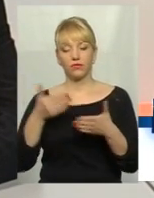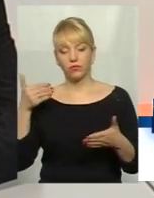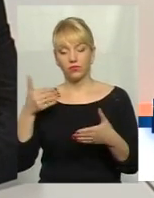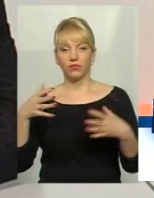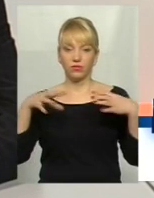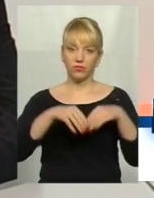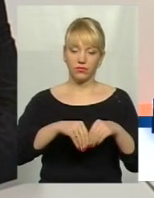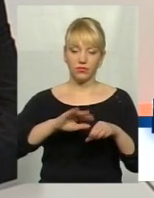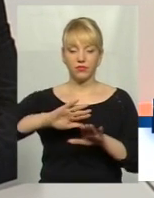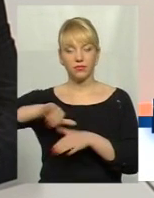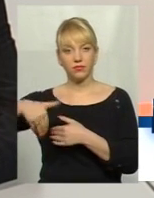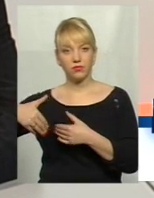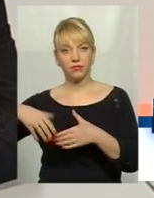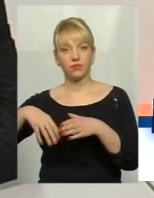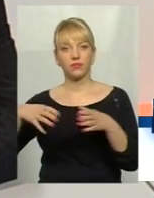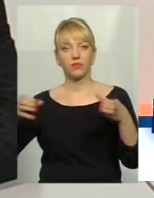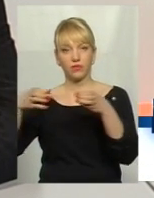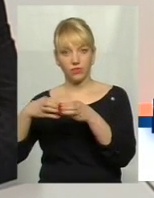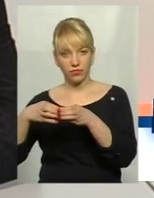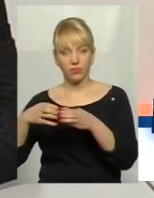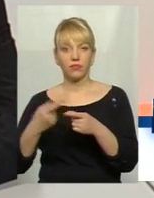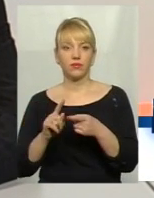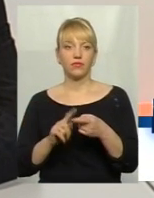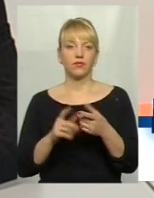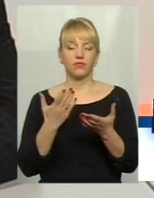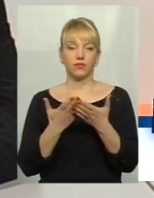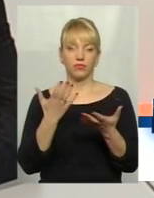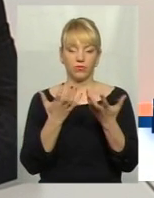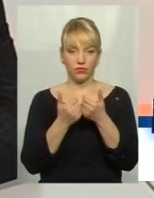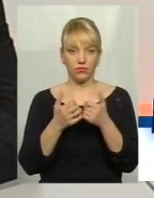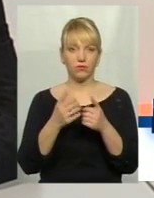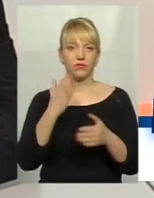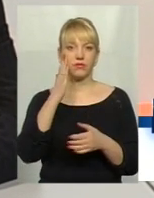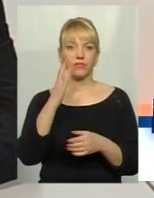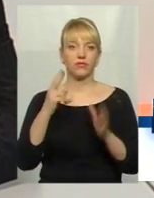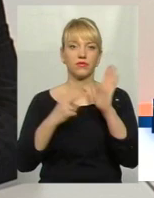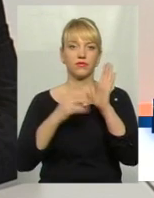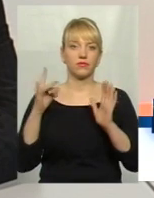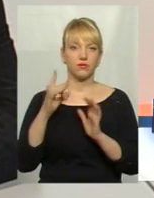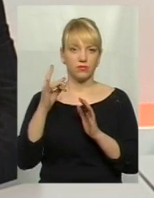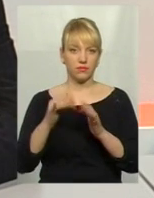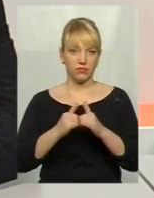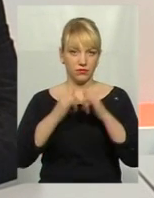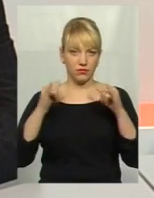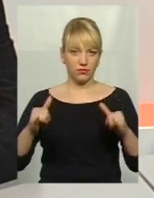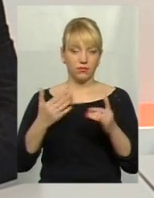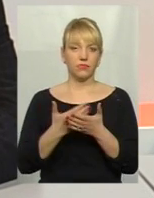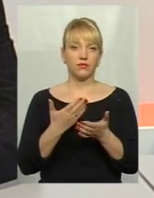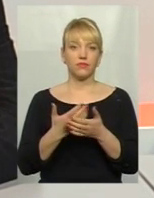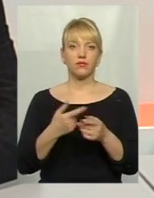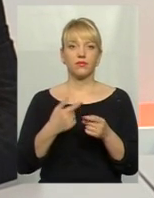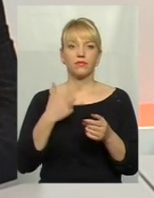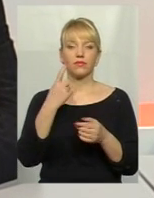після об'єднання, фактично, якщо в цілому порахувати, виросли майже в 7 разів. У нас десь об'єднані громади в середньому мали за рік десь